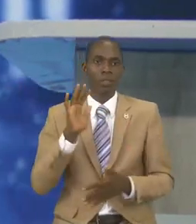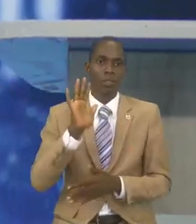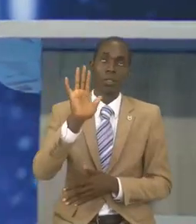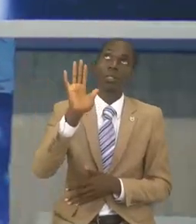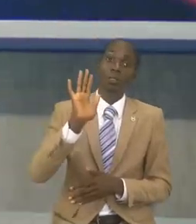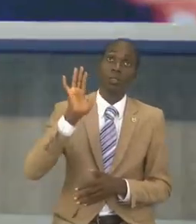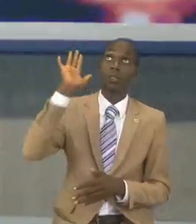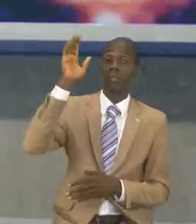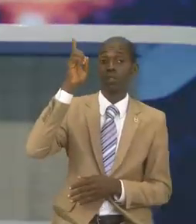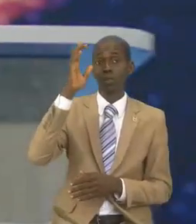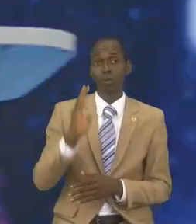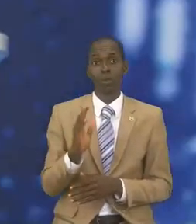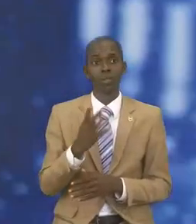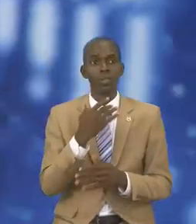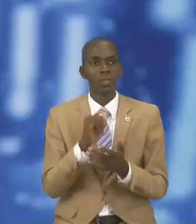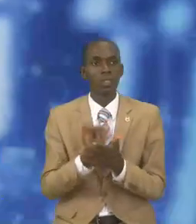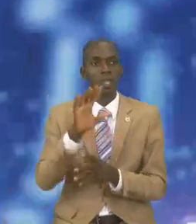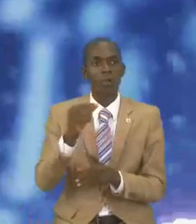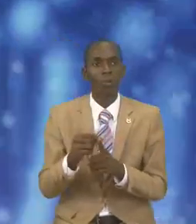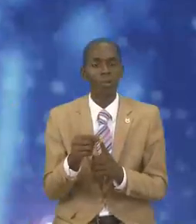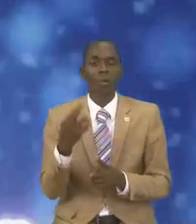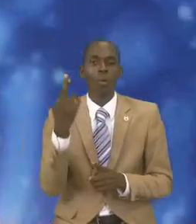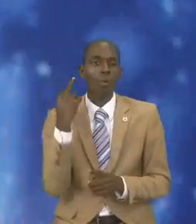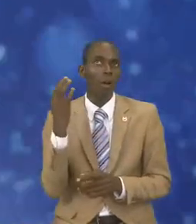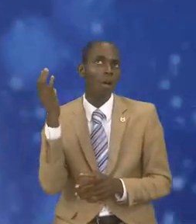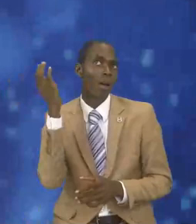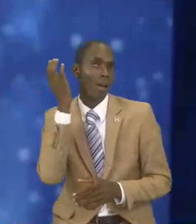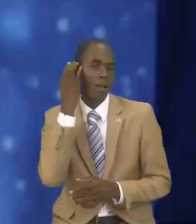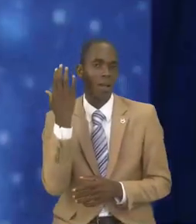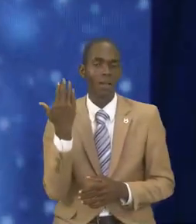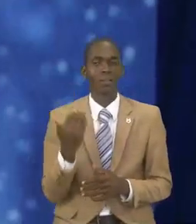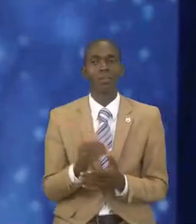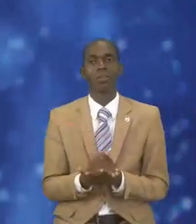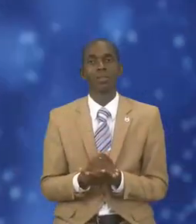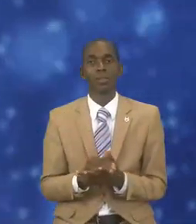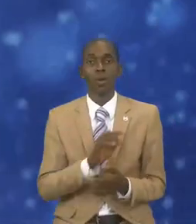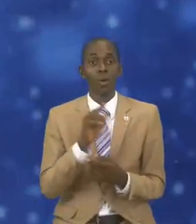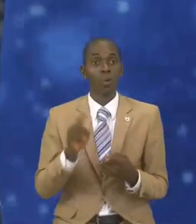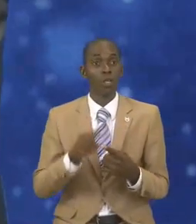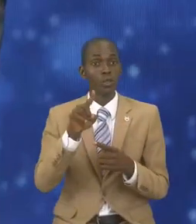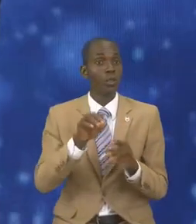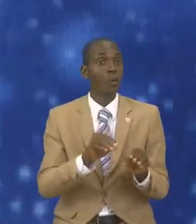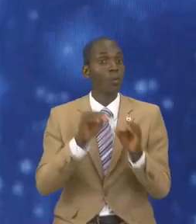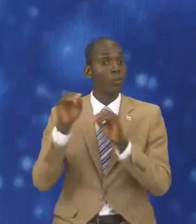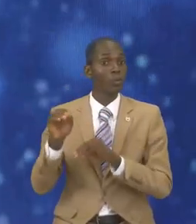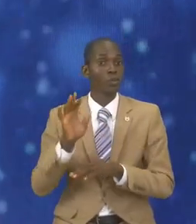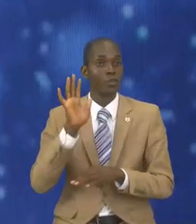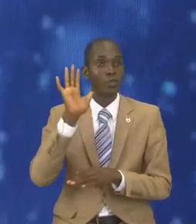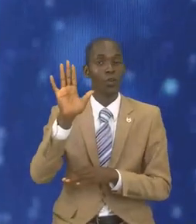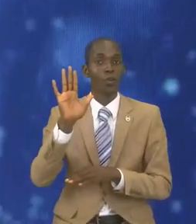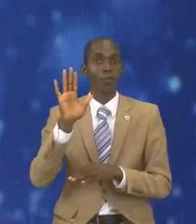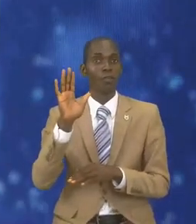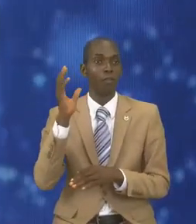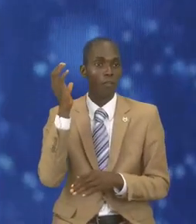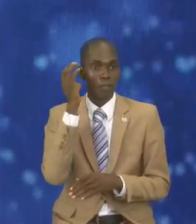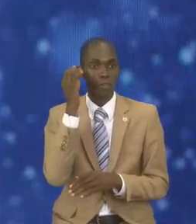Tes paroles ont été entendues. Quand tu fixes toute ta face, ta